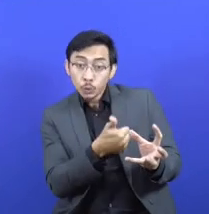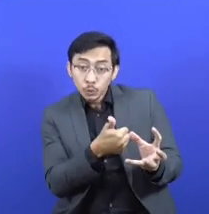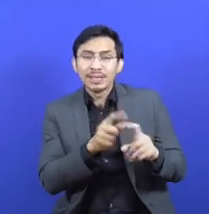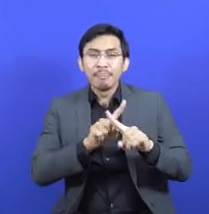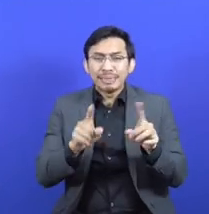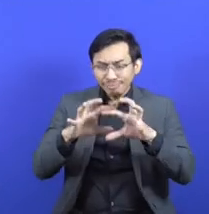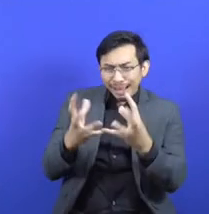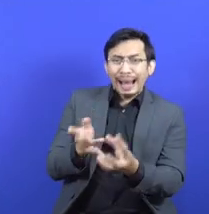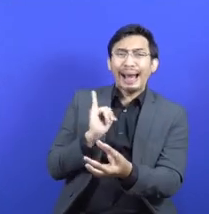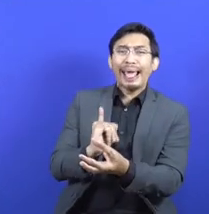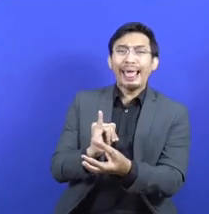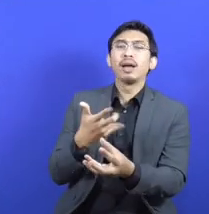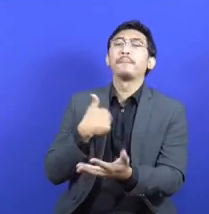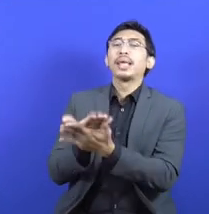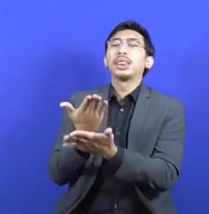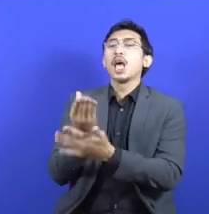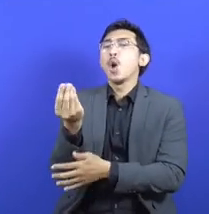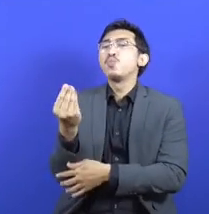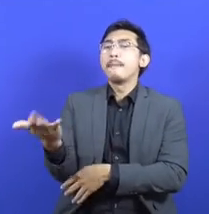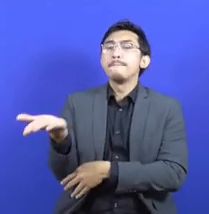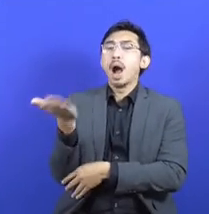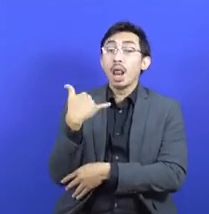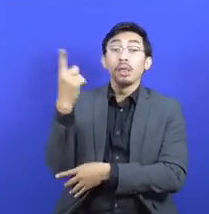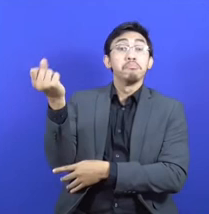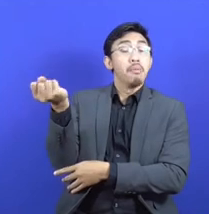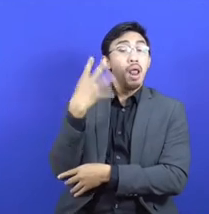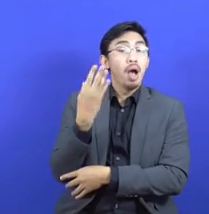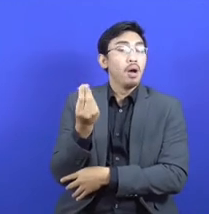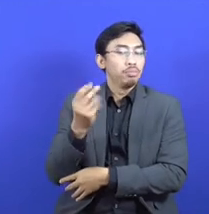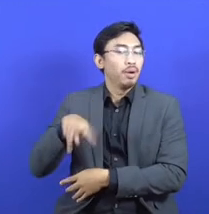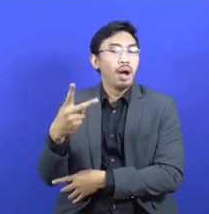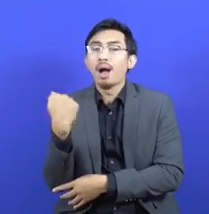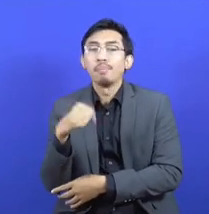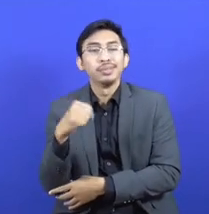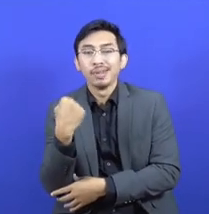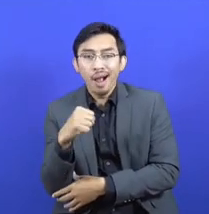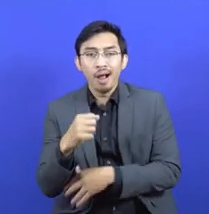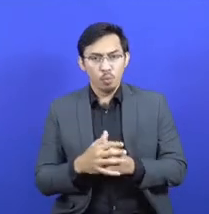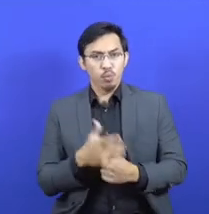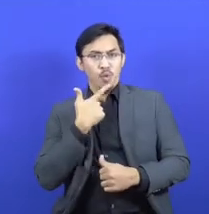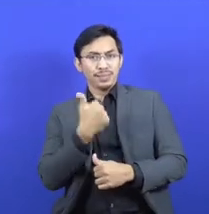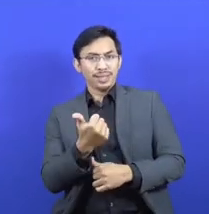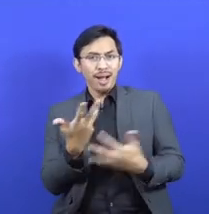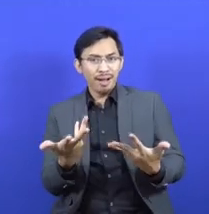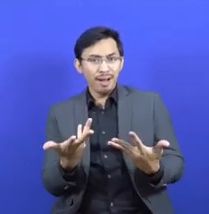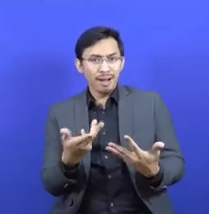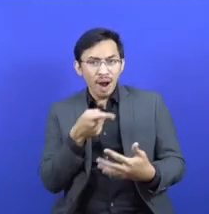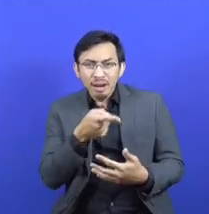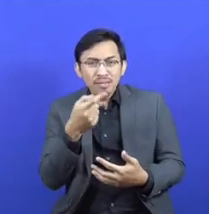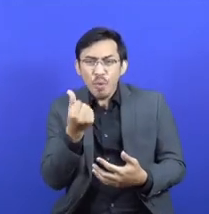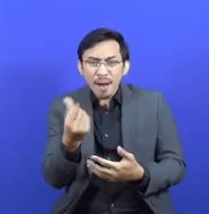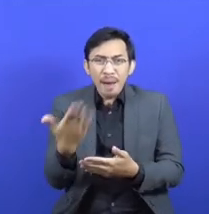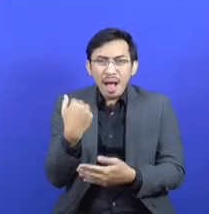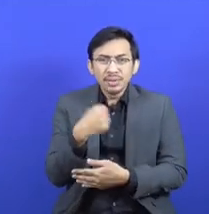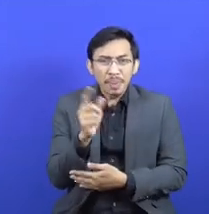dia minta uangnya balik, itu katanya nggak bisa dikembalikin uangnya. Kok bisa? Kenapa